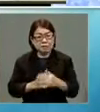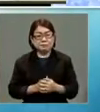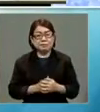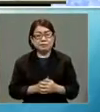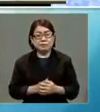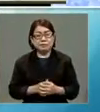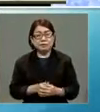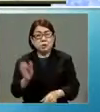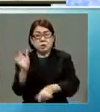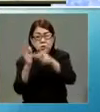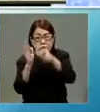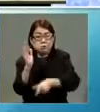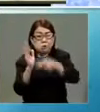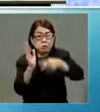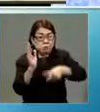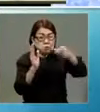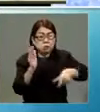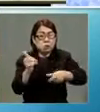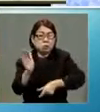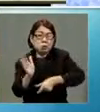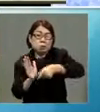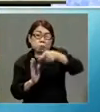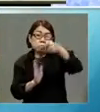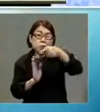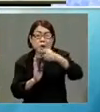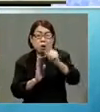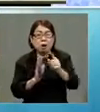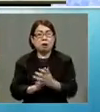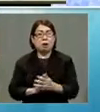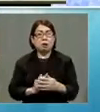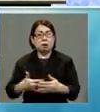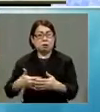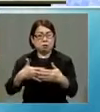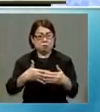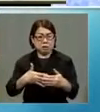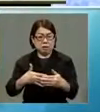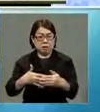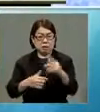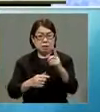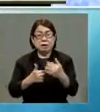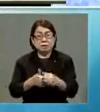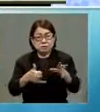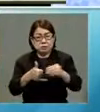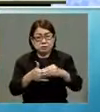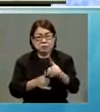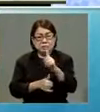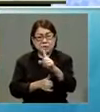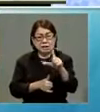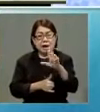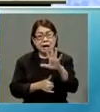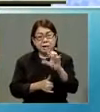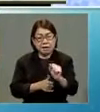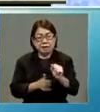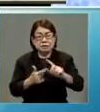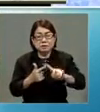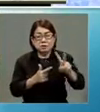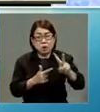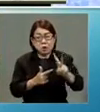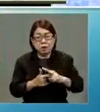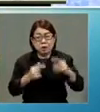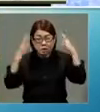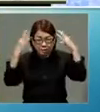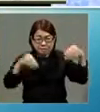สหรัฐอเมริกายังเป็นอันดับ1นะครับที่เป็นผู้ป่วยสะสม 1,500,000 นะครับแล้วก็ตามมาด้วยสเปนรัสเซียสหราชอาณาจักร